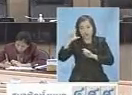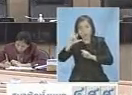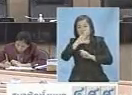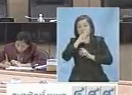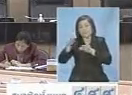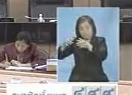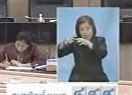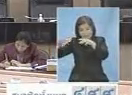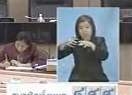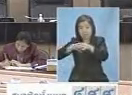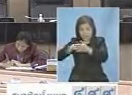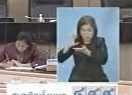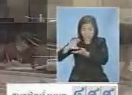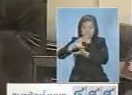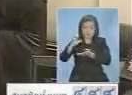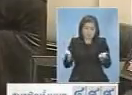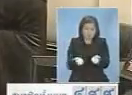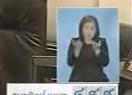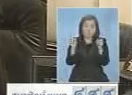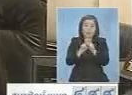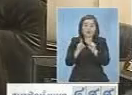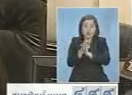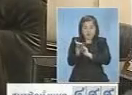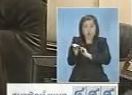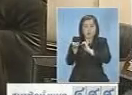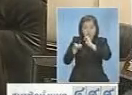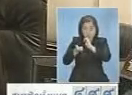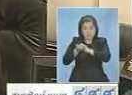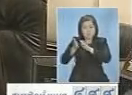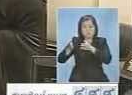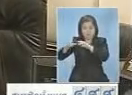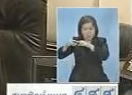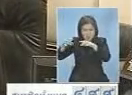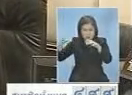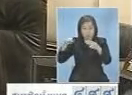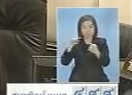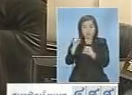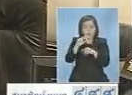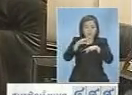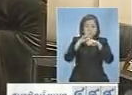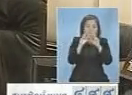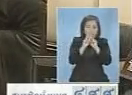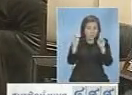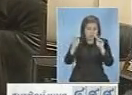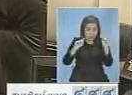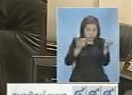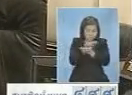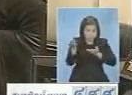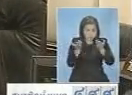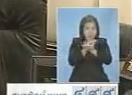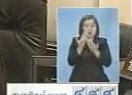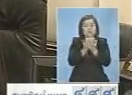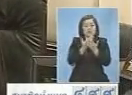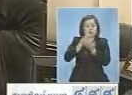การวิจัยของชาติก็ขอความกรุณาครับว่าคณะกรรมการงบประมาณของฝ่ายค้านอย่าได้ปรับลดเล